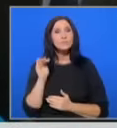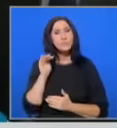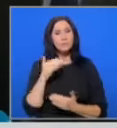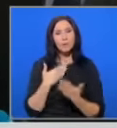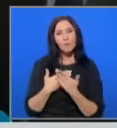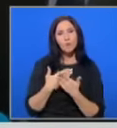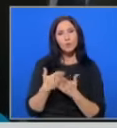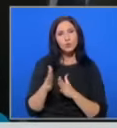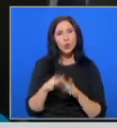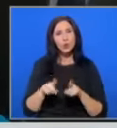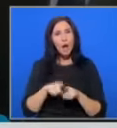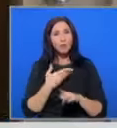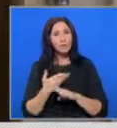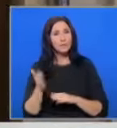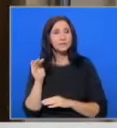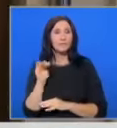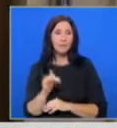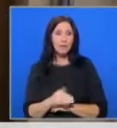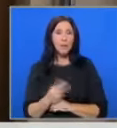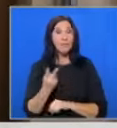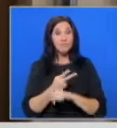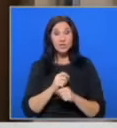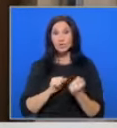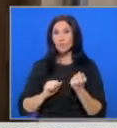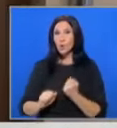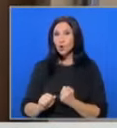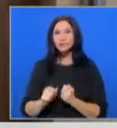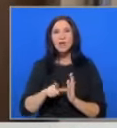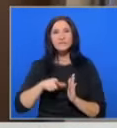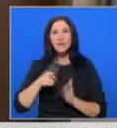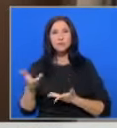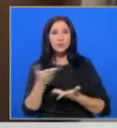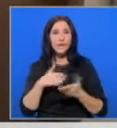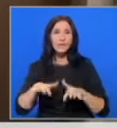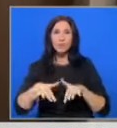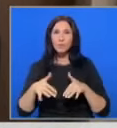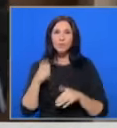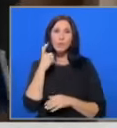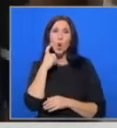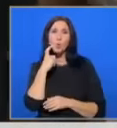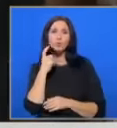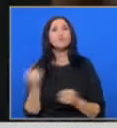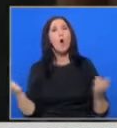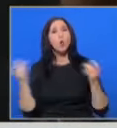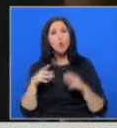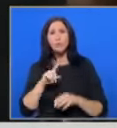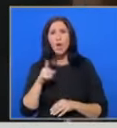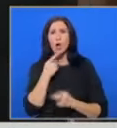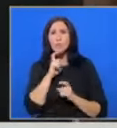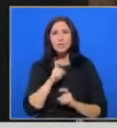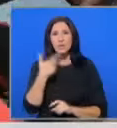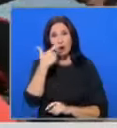близо до хората, както винаги съм бил. Два часа по-късно на извънредно заседание на парламента Бойко Борисов отново не коментира